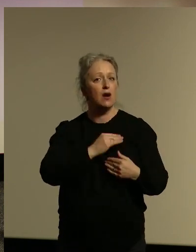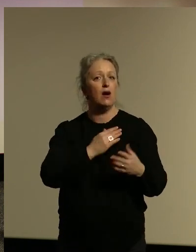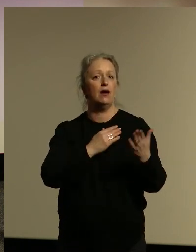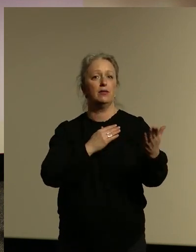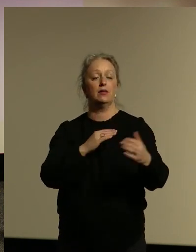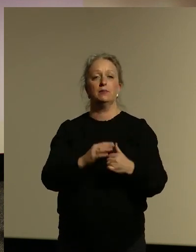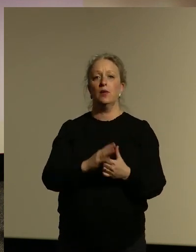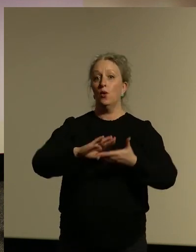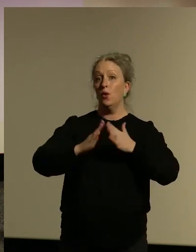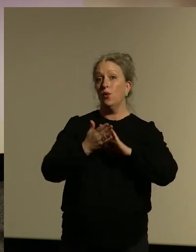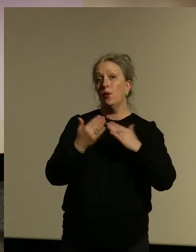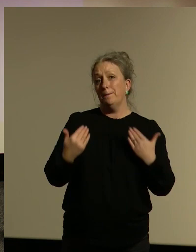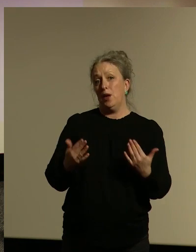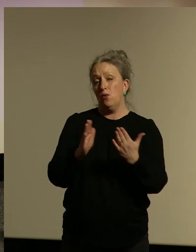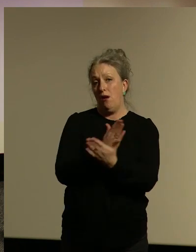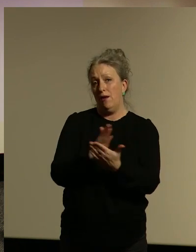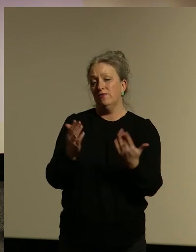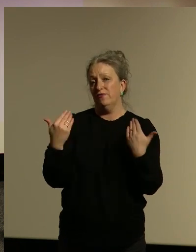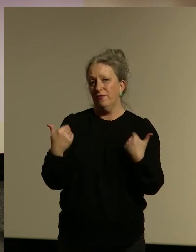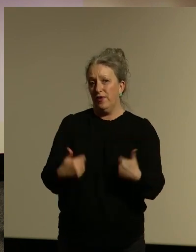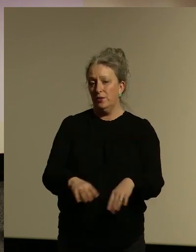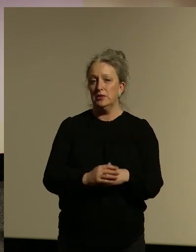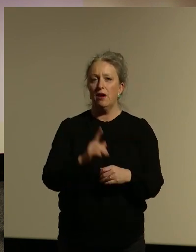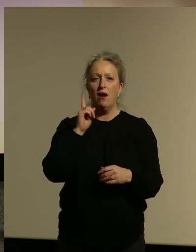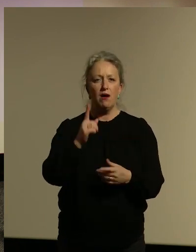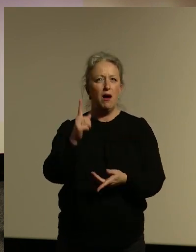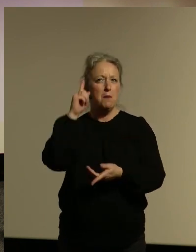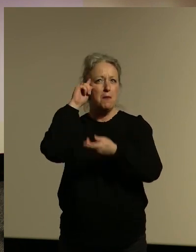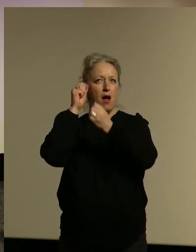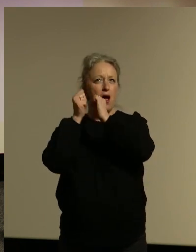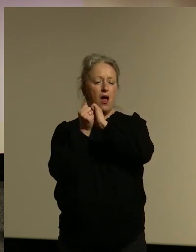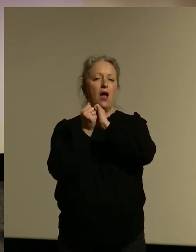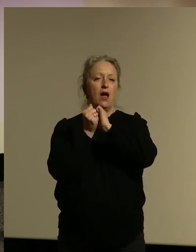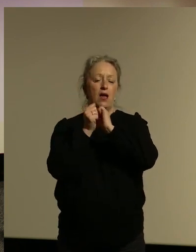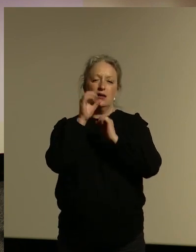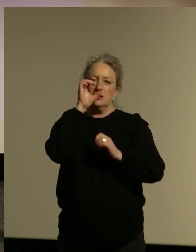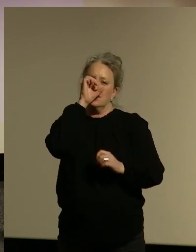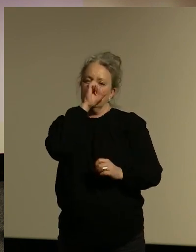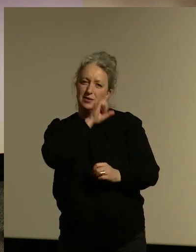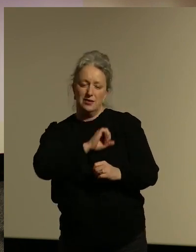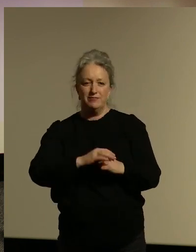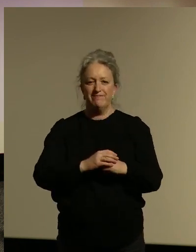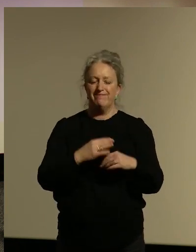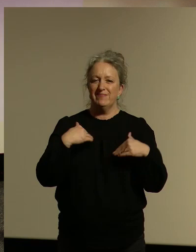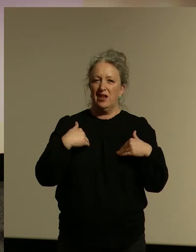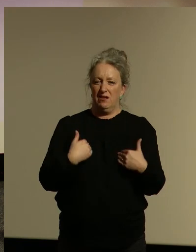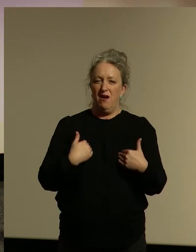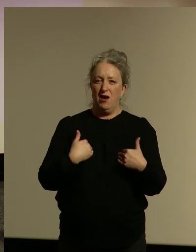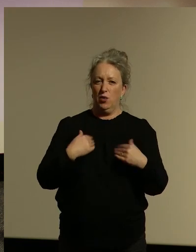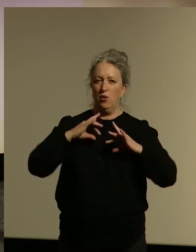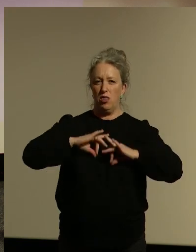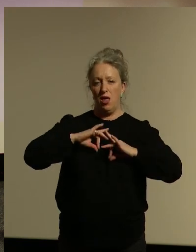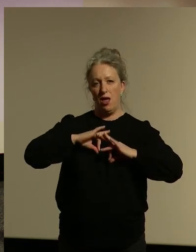Olukord on nüüdseks lahendatud, kuid mälestused teevad haiget ja kahju on vist üsna jääv.